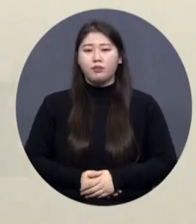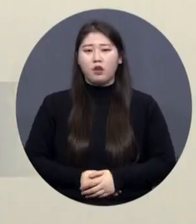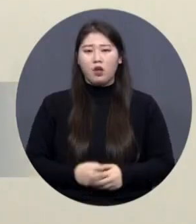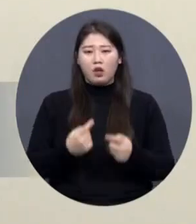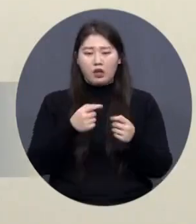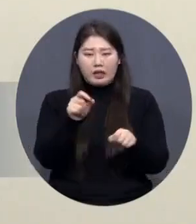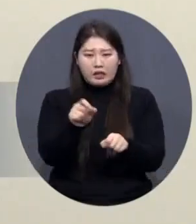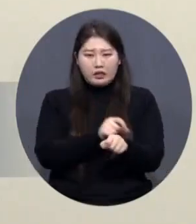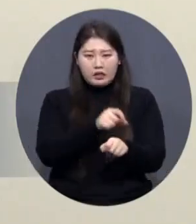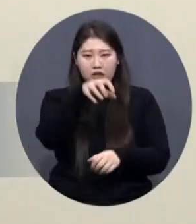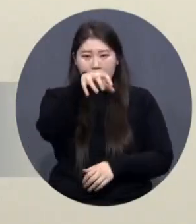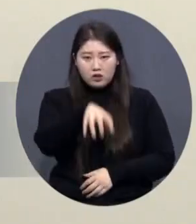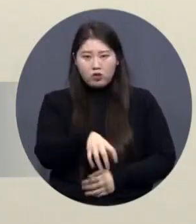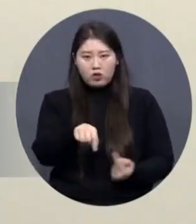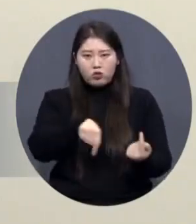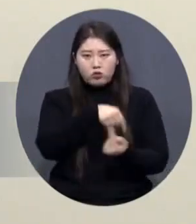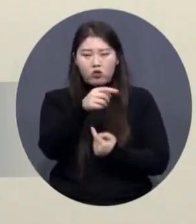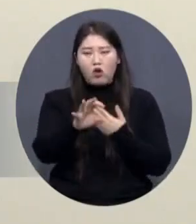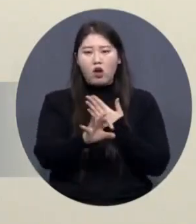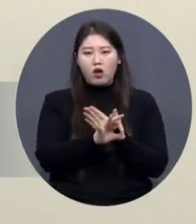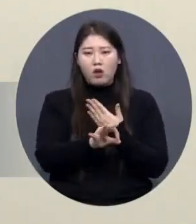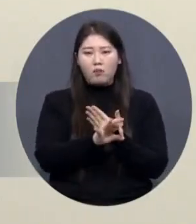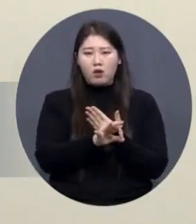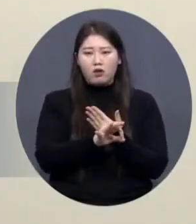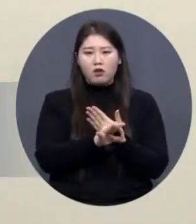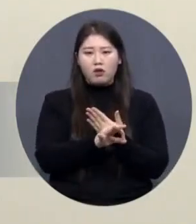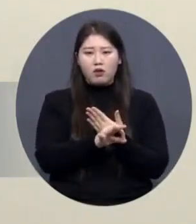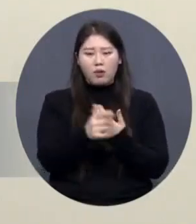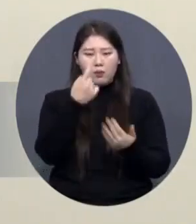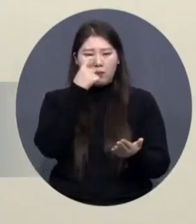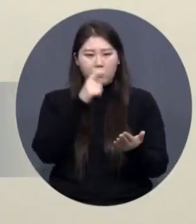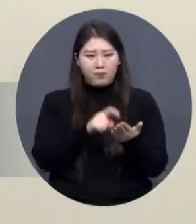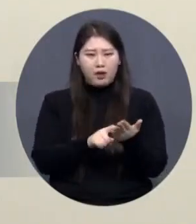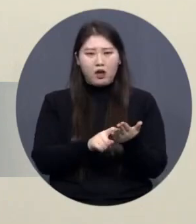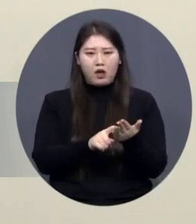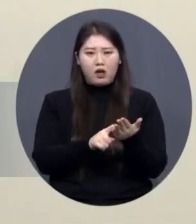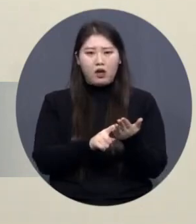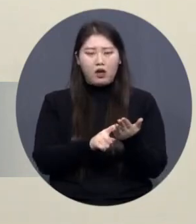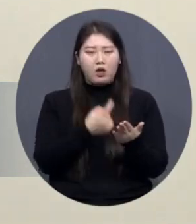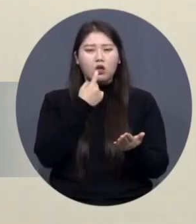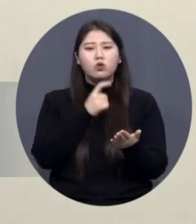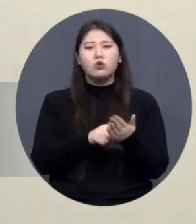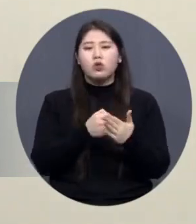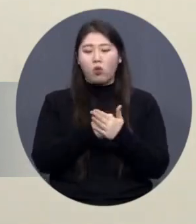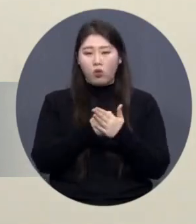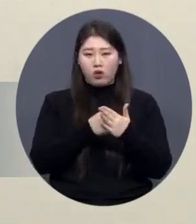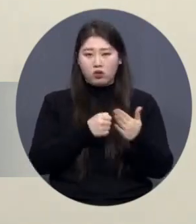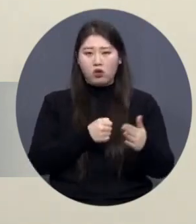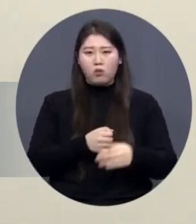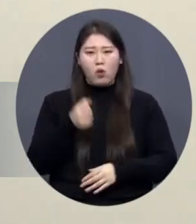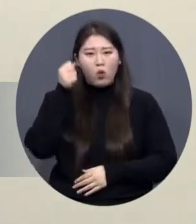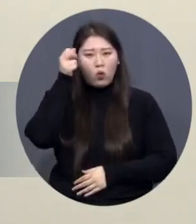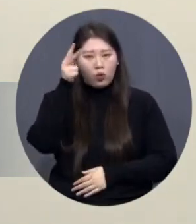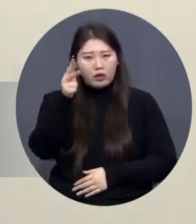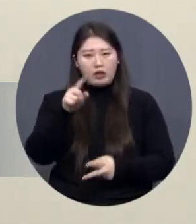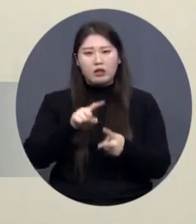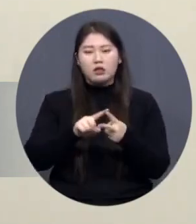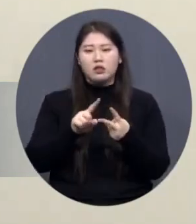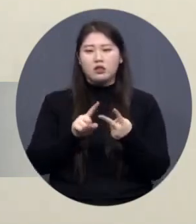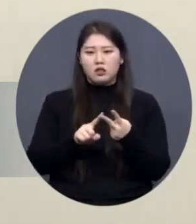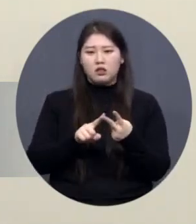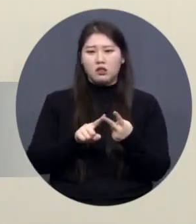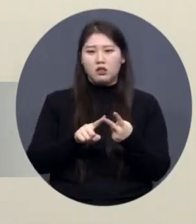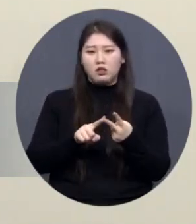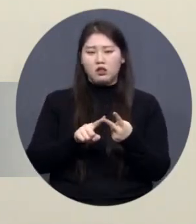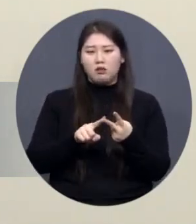정된에서 면은 뭐 검거 이라든지 발각의 위험이도 높기 때문에 이제 호텔이라 그쪽 같은 경우는